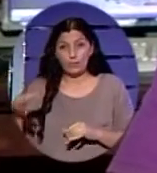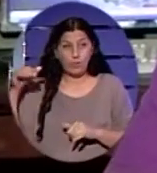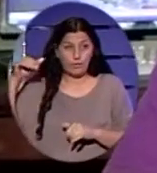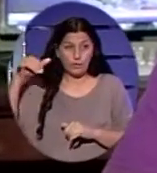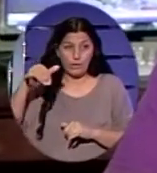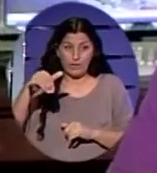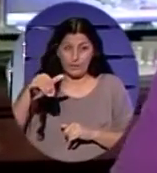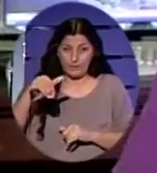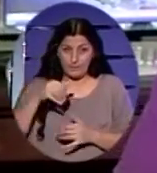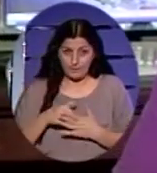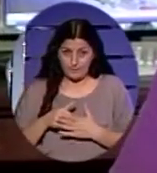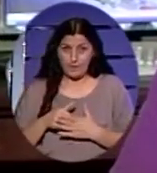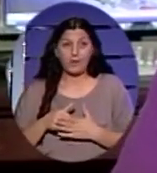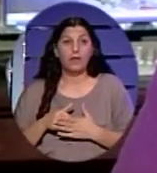במטוסים